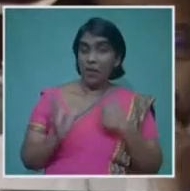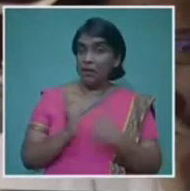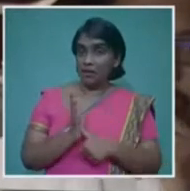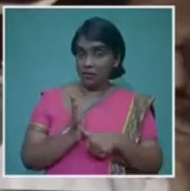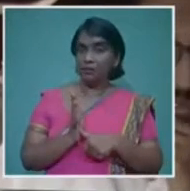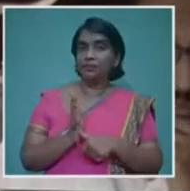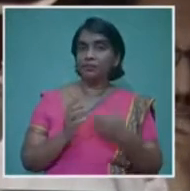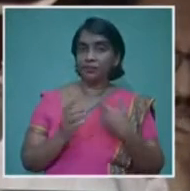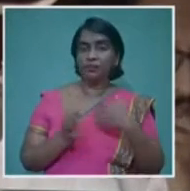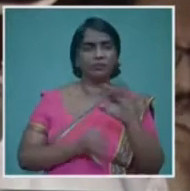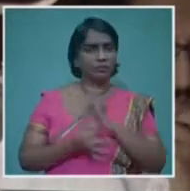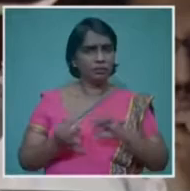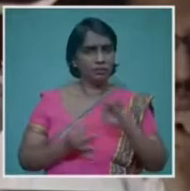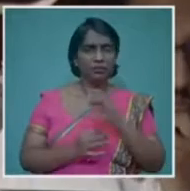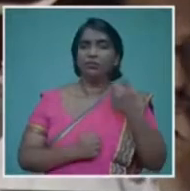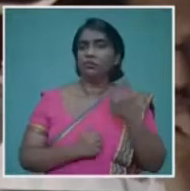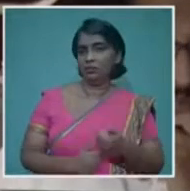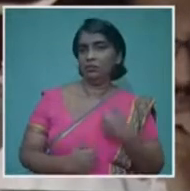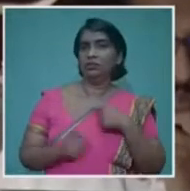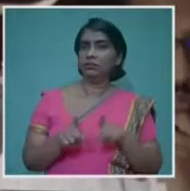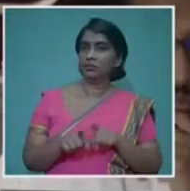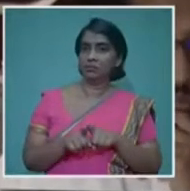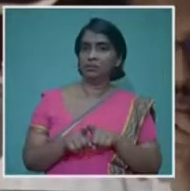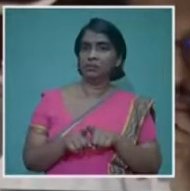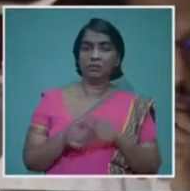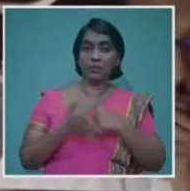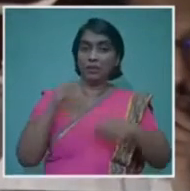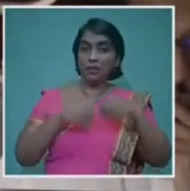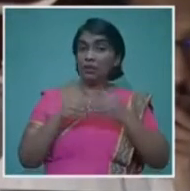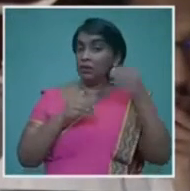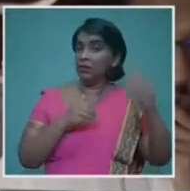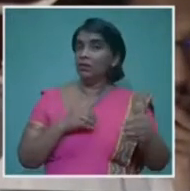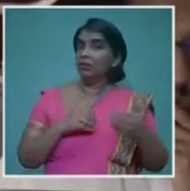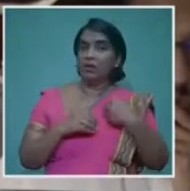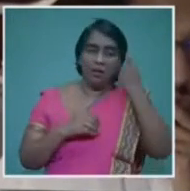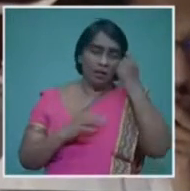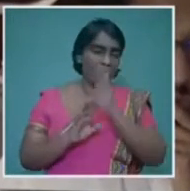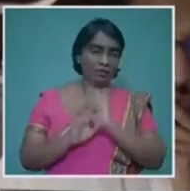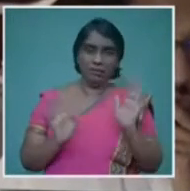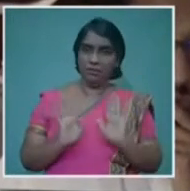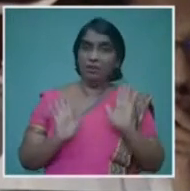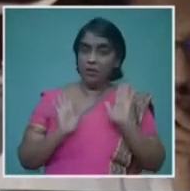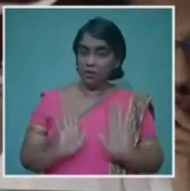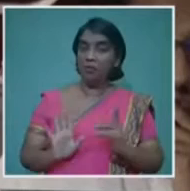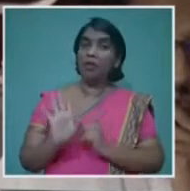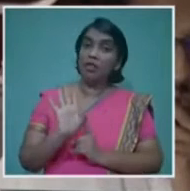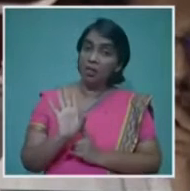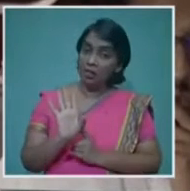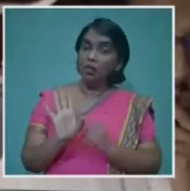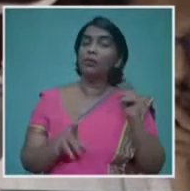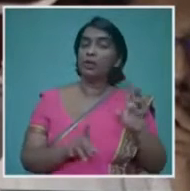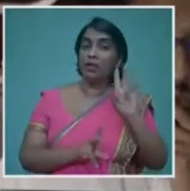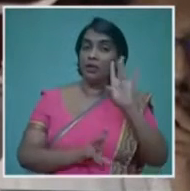තුල අපි ප්‍රජාතන්ත්‍රවාදී අපි අගය කරන පිරිසක් හැටියට ඡන්ද කල් දාන්න මැතිවර කල් දාන්න අදහසක් නැහැ. හැබැයි මේ රටේ තරුණයන්ට